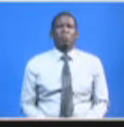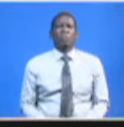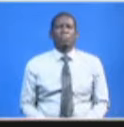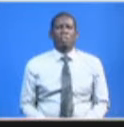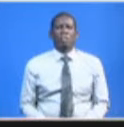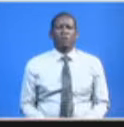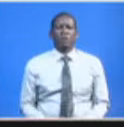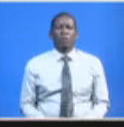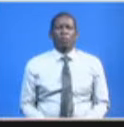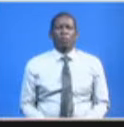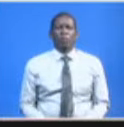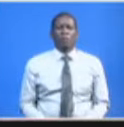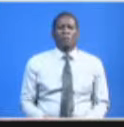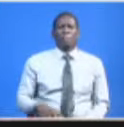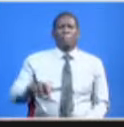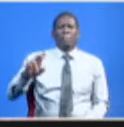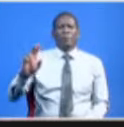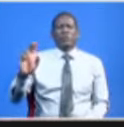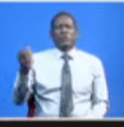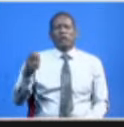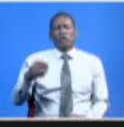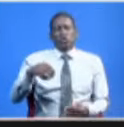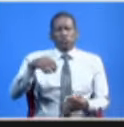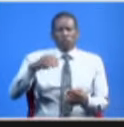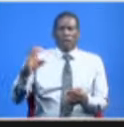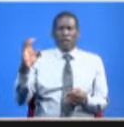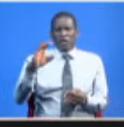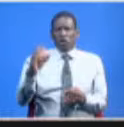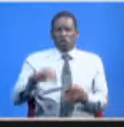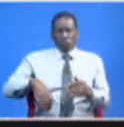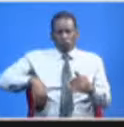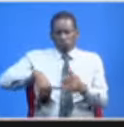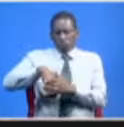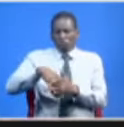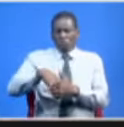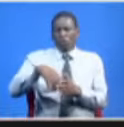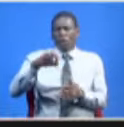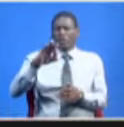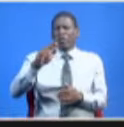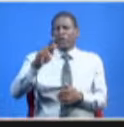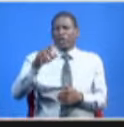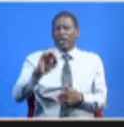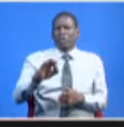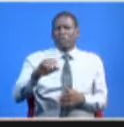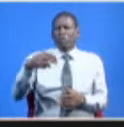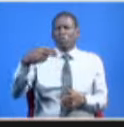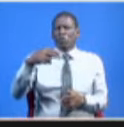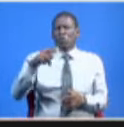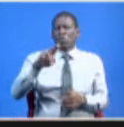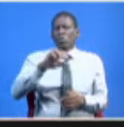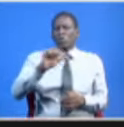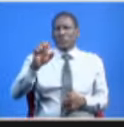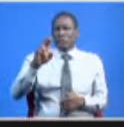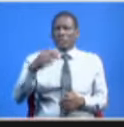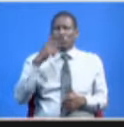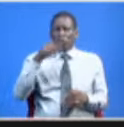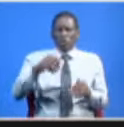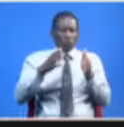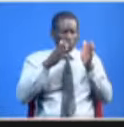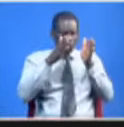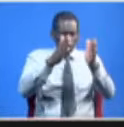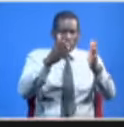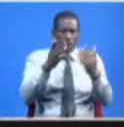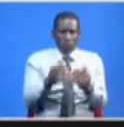Mgombeaji kiti cha urais katika shirikisho la kandanda humu nchini FKF Hussein Mohammed amesema kwamba ataelekeza darubini yake